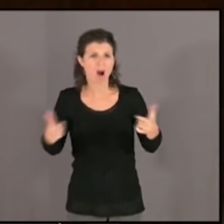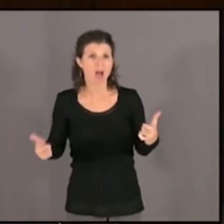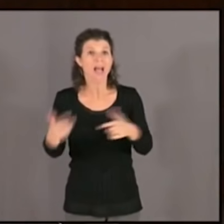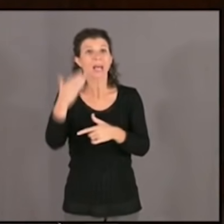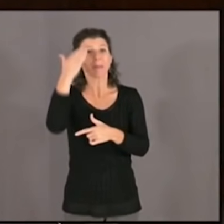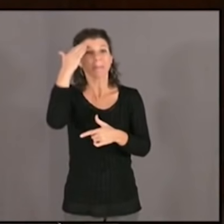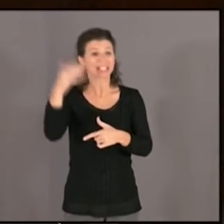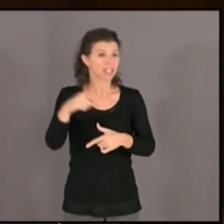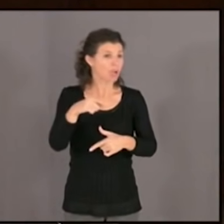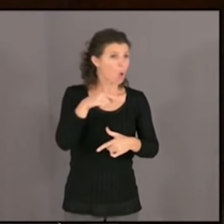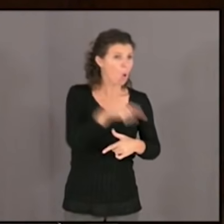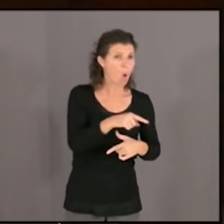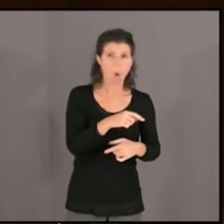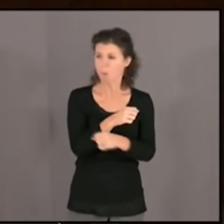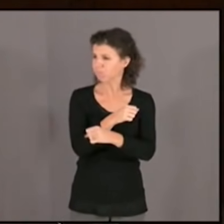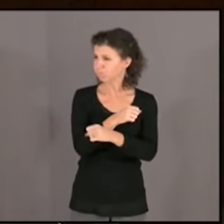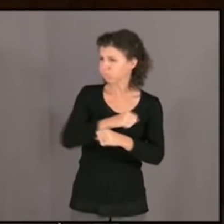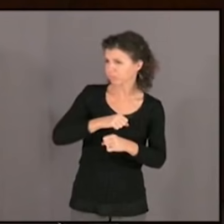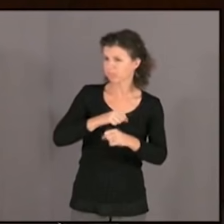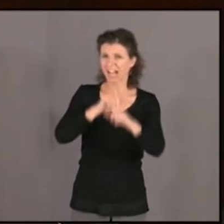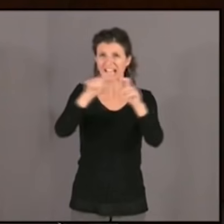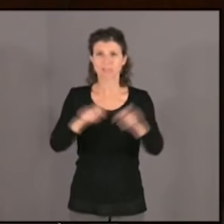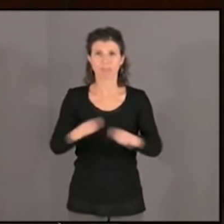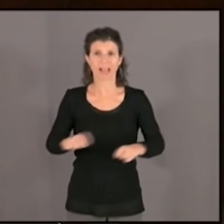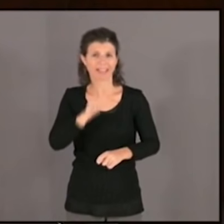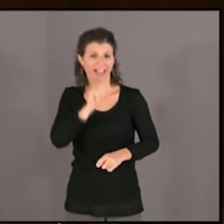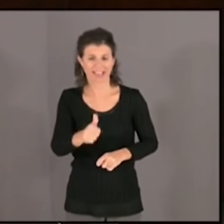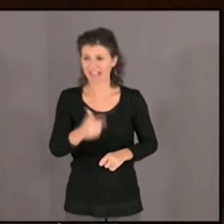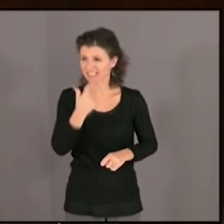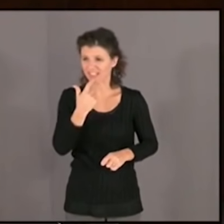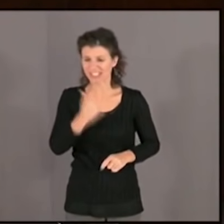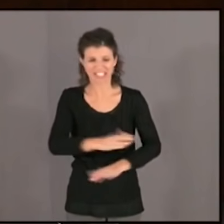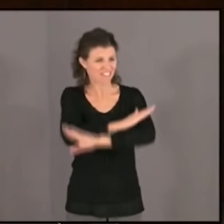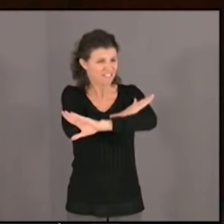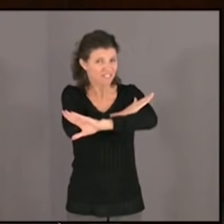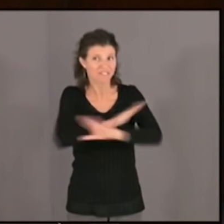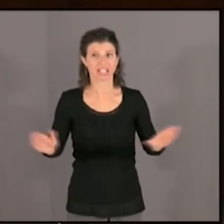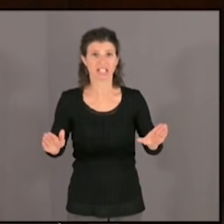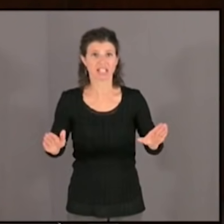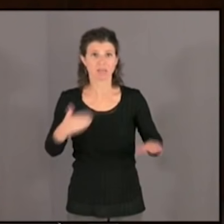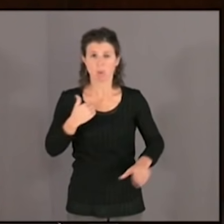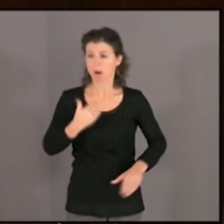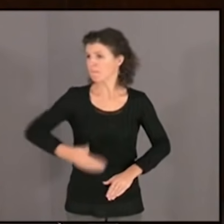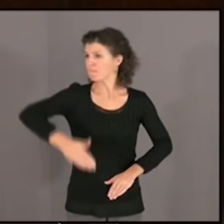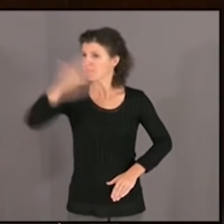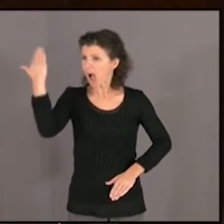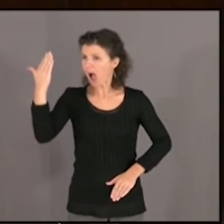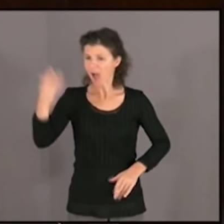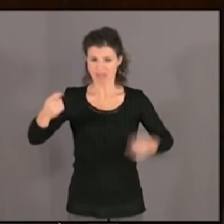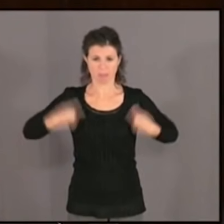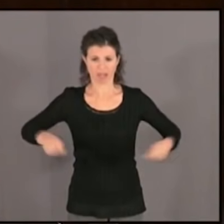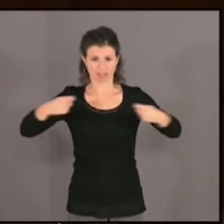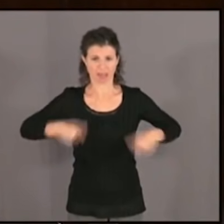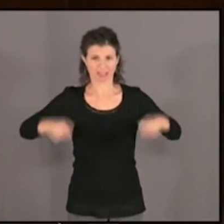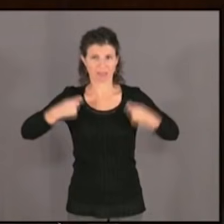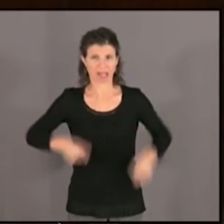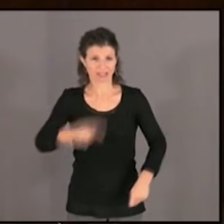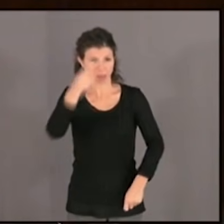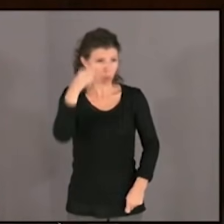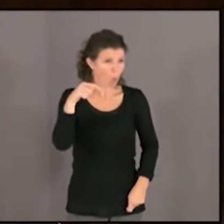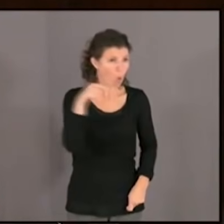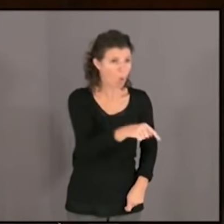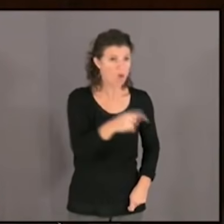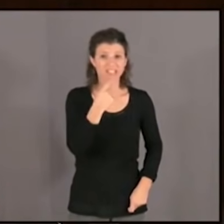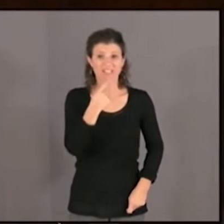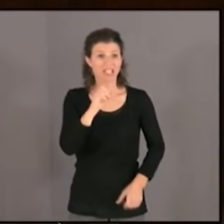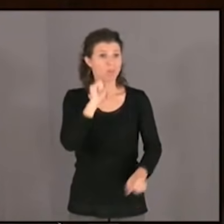la sorte, c'est terminé. Terminé, il y en a marre de payer pour ces crapules. Il faut que vous réagissiez enfin, vous,